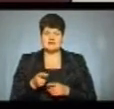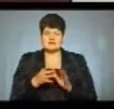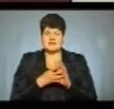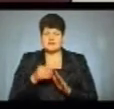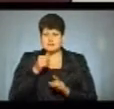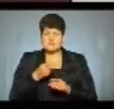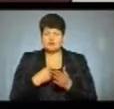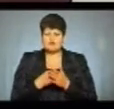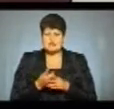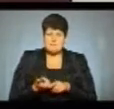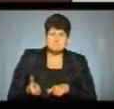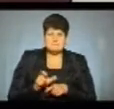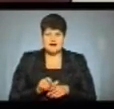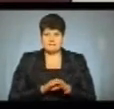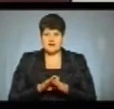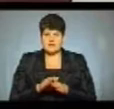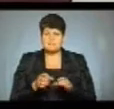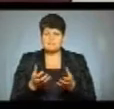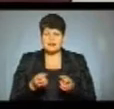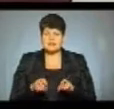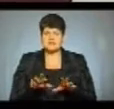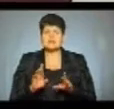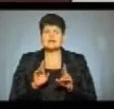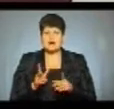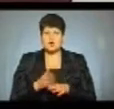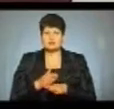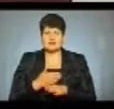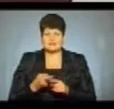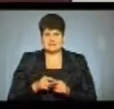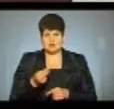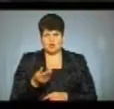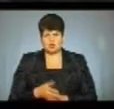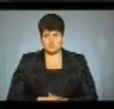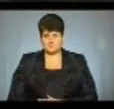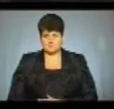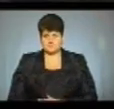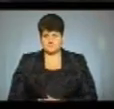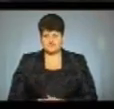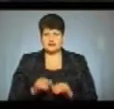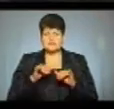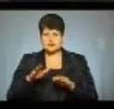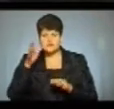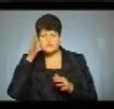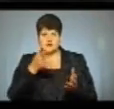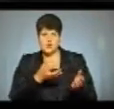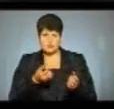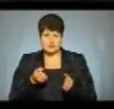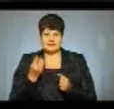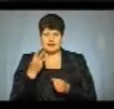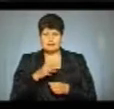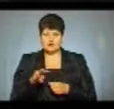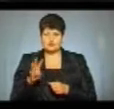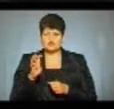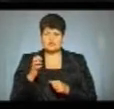Сьогодні на сесії Тернопільської міськради прийняли рішення, як розподілити ці кошти. Заклади освіти отримують 3